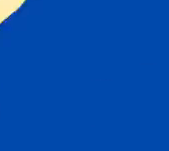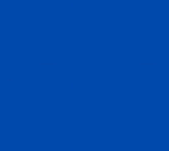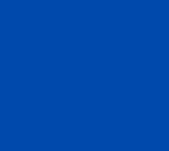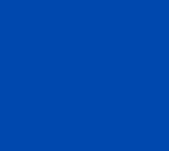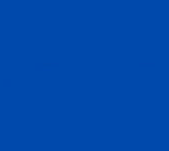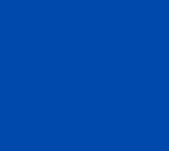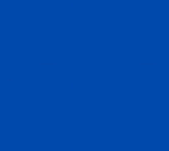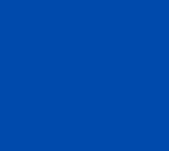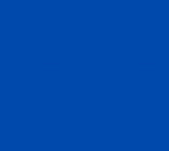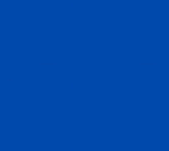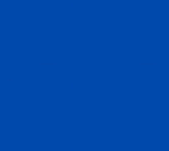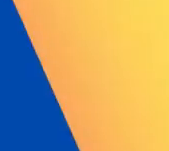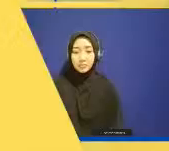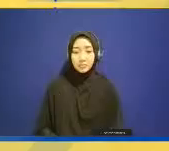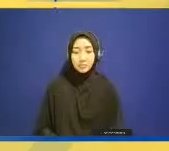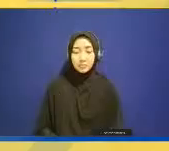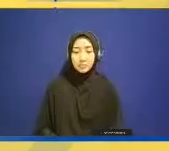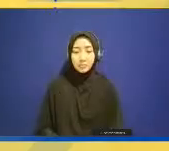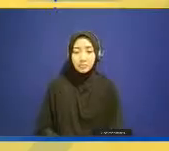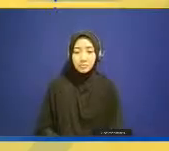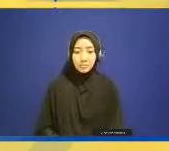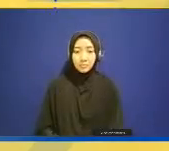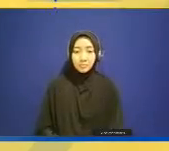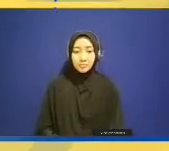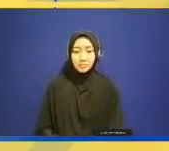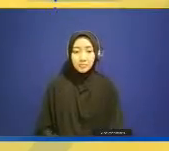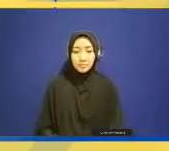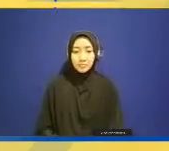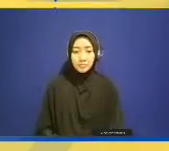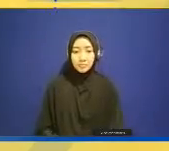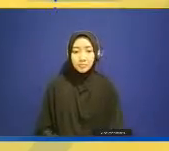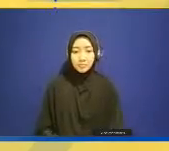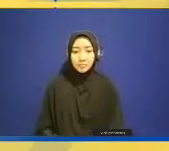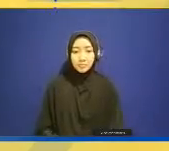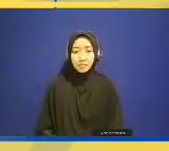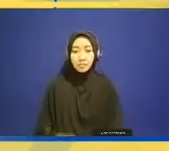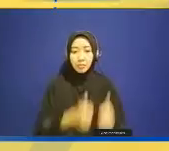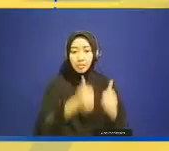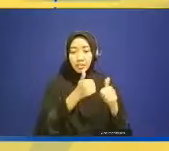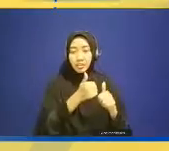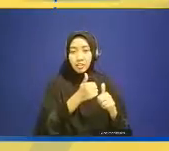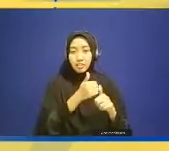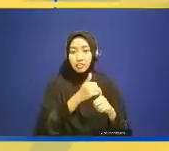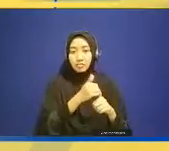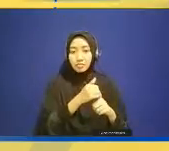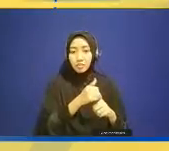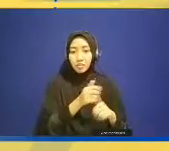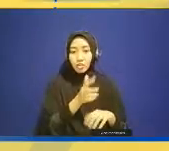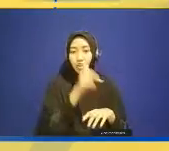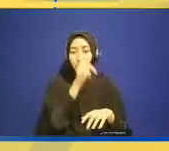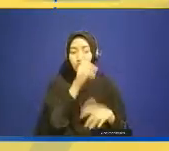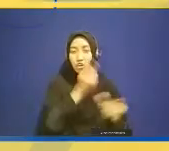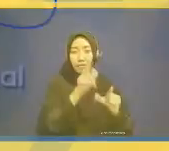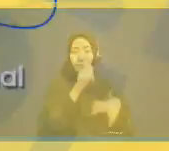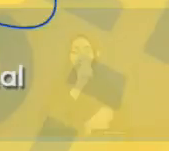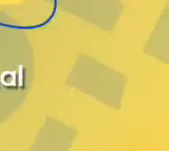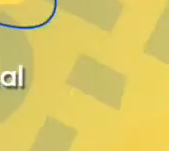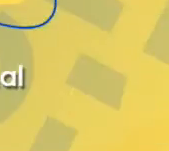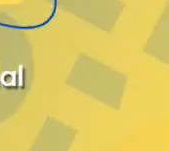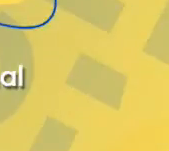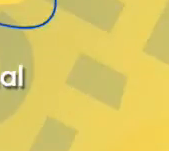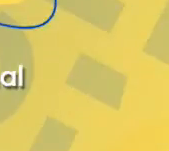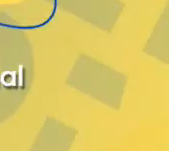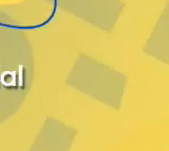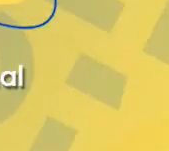hai hai hai hai Hai pemenang fiskal jurnal lomba foto untuk pemenang ketiga